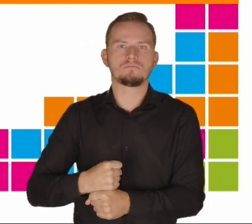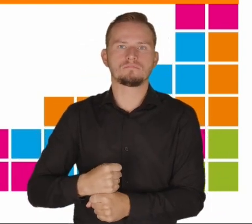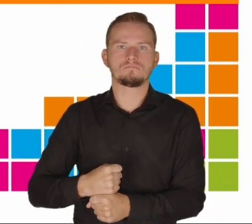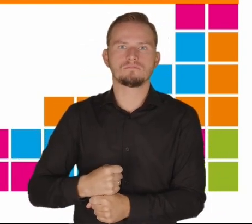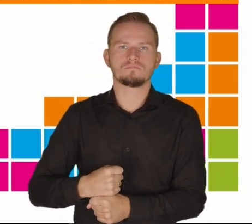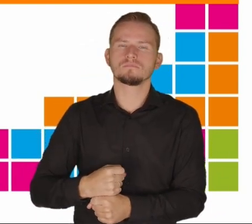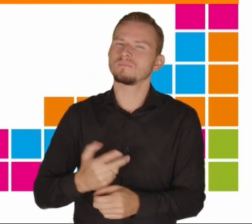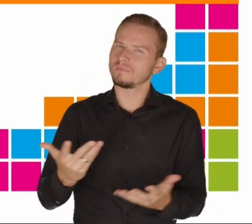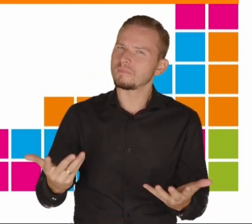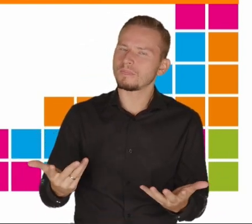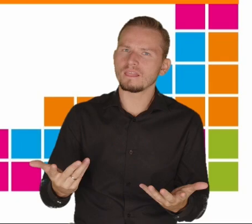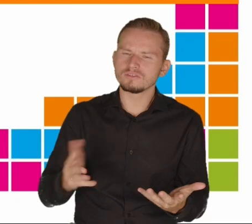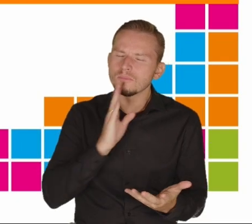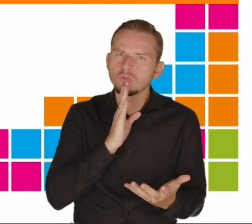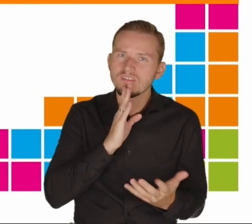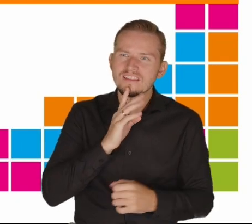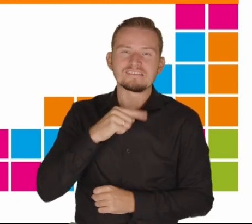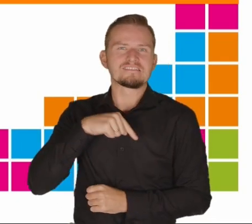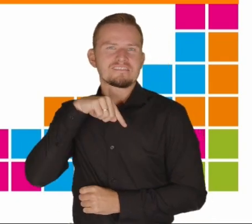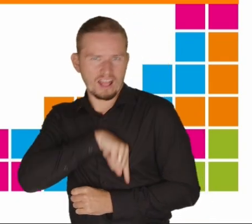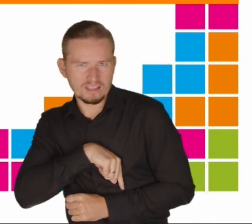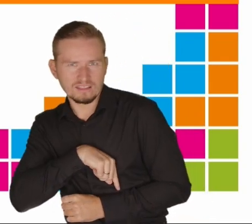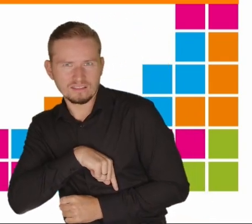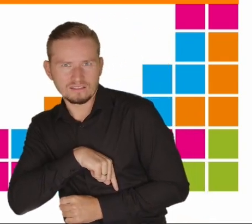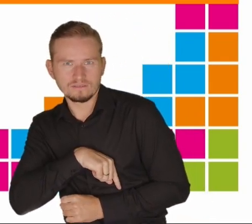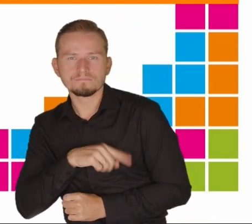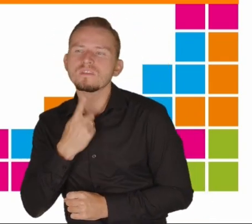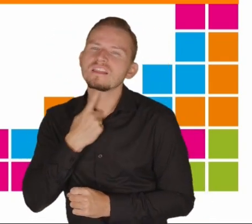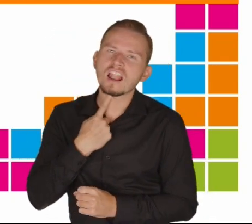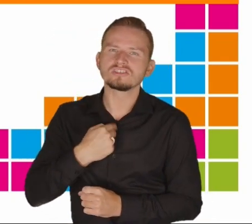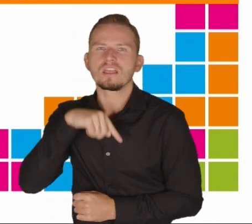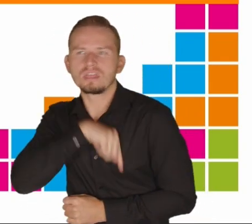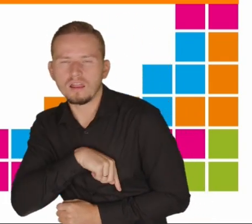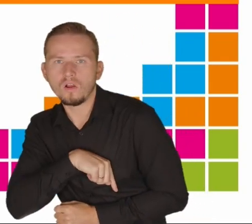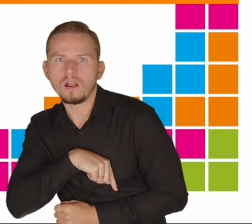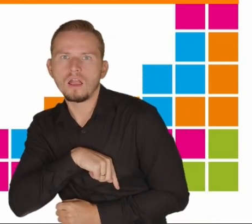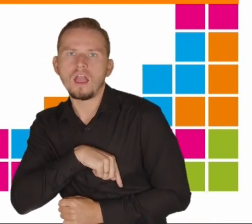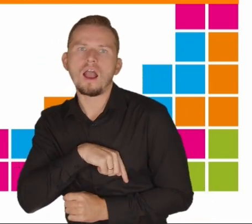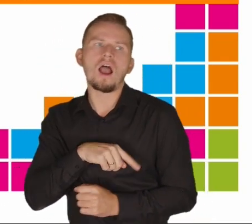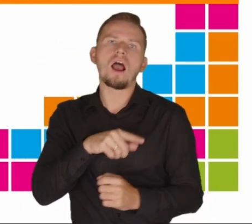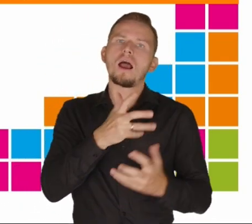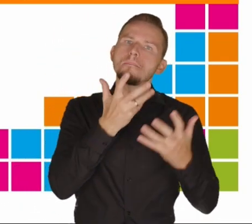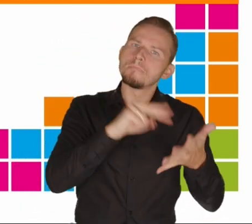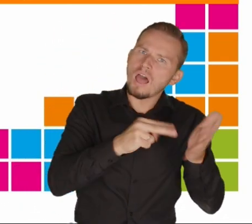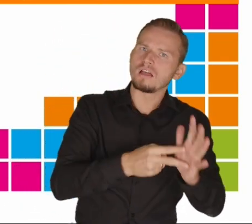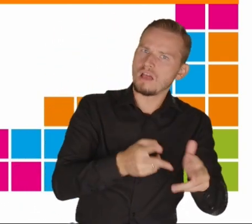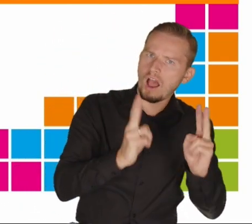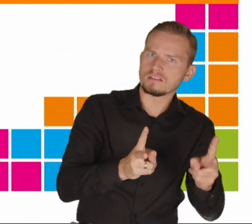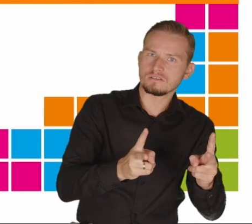pomiędzy uzależnieniem a czymś, co może być konstruktywne, trochę się zaciera. Tak jak na przykład rodzice,